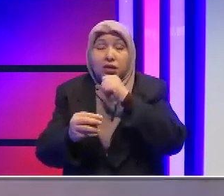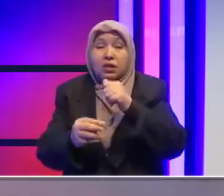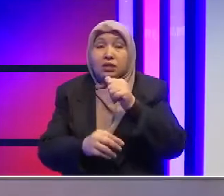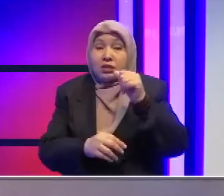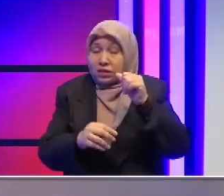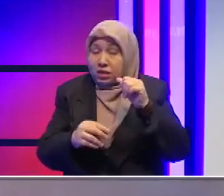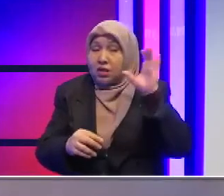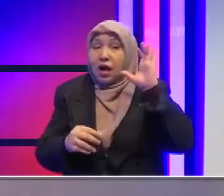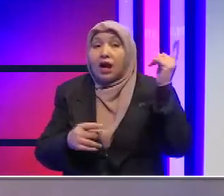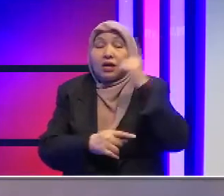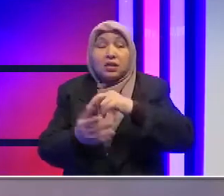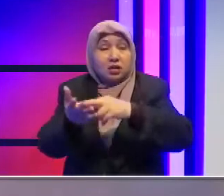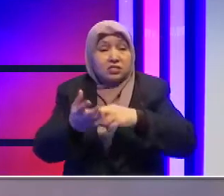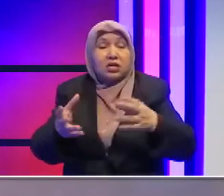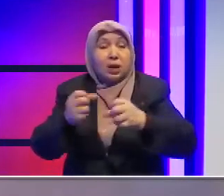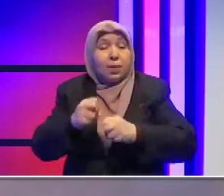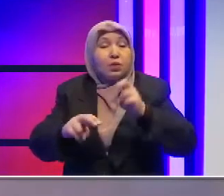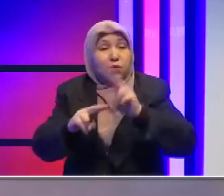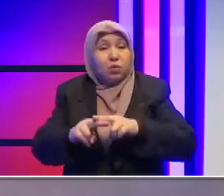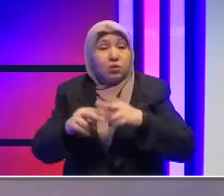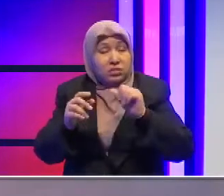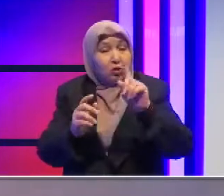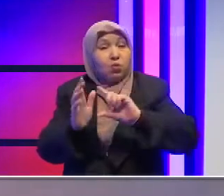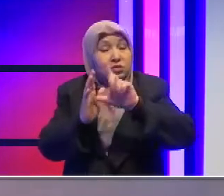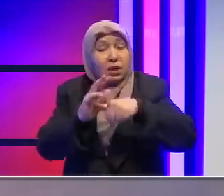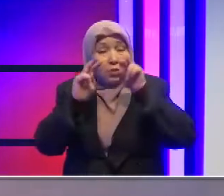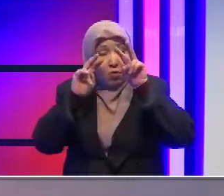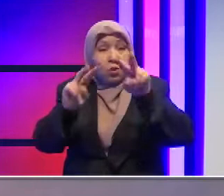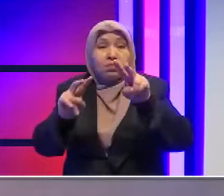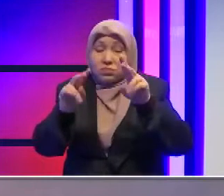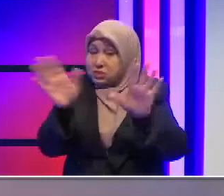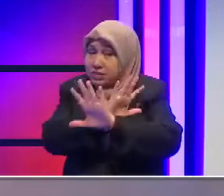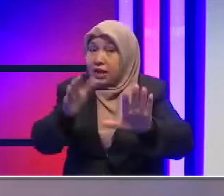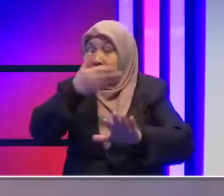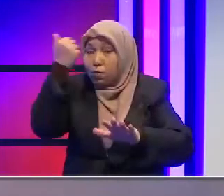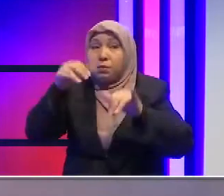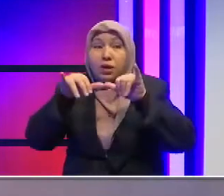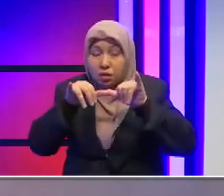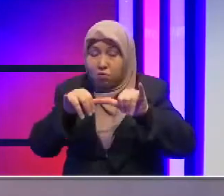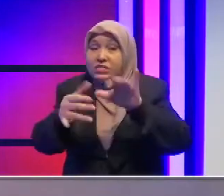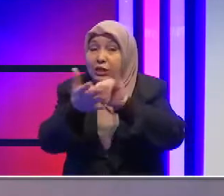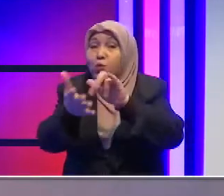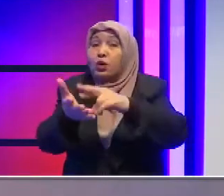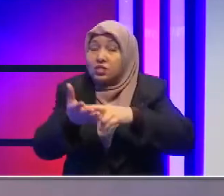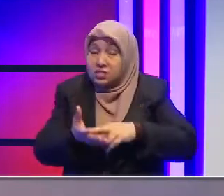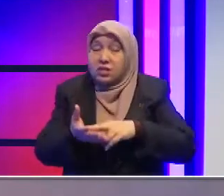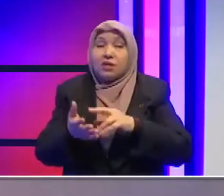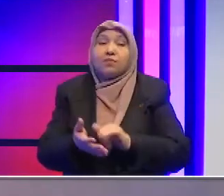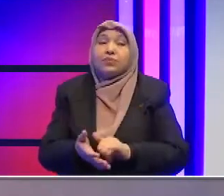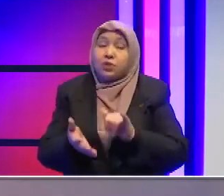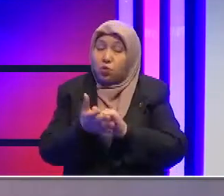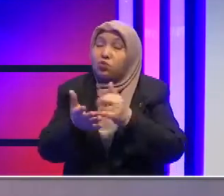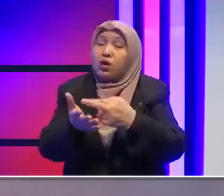Ya, ya. Rezeki dapat duduk sejam depan TV menonton My Quran Time pun jangan lupa tu rezeki. Subhanallah ya. Jadi itu rezeki